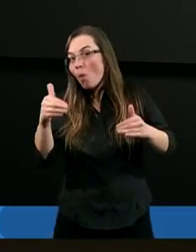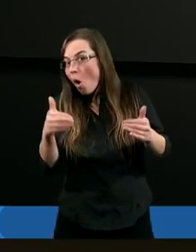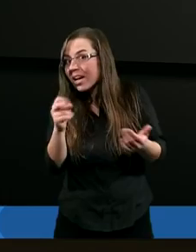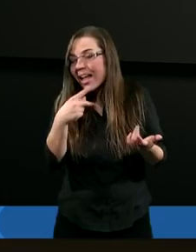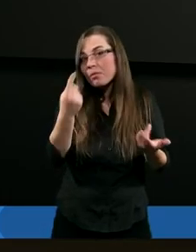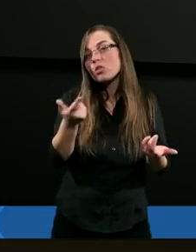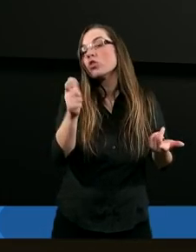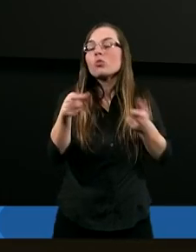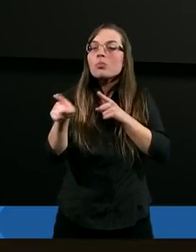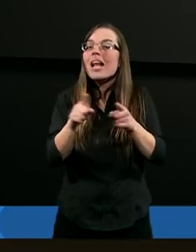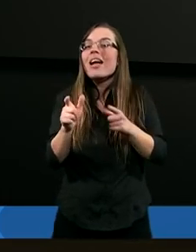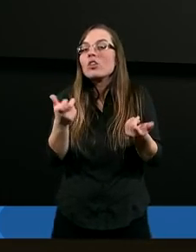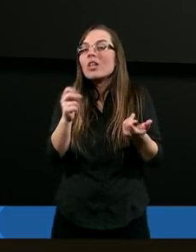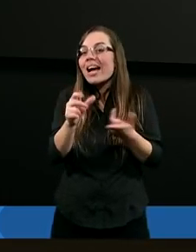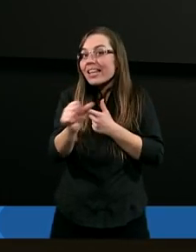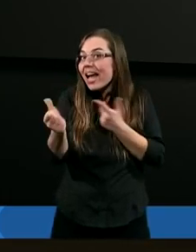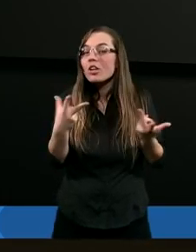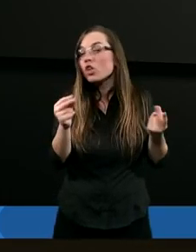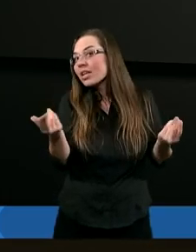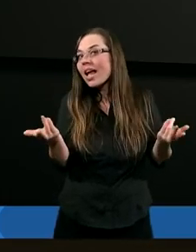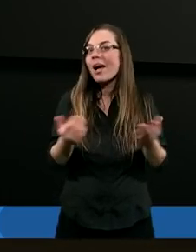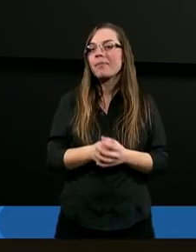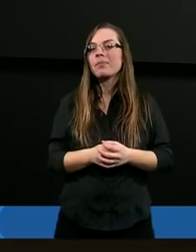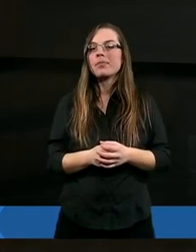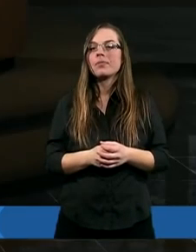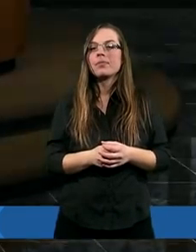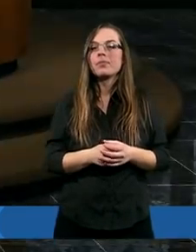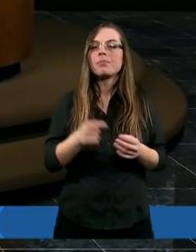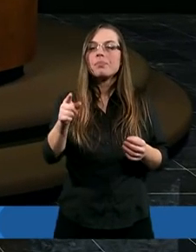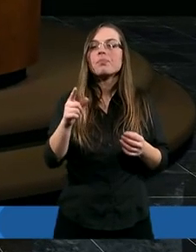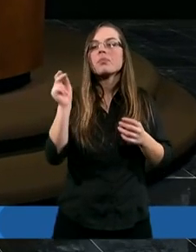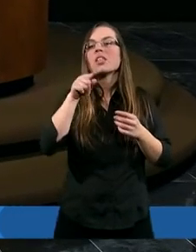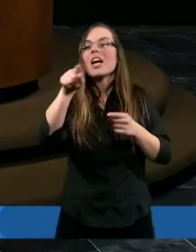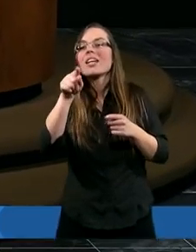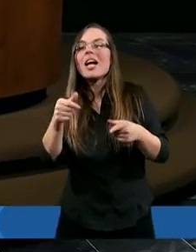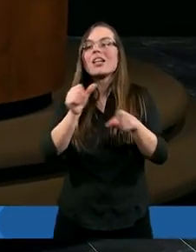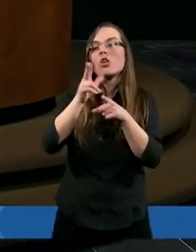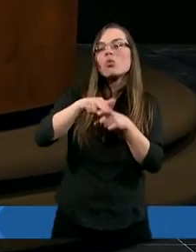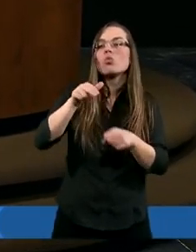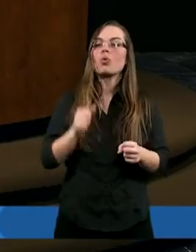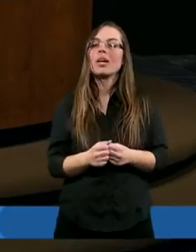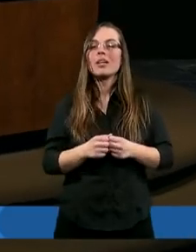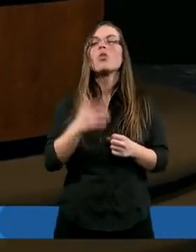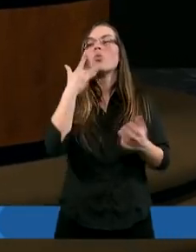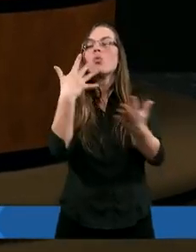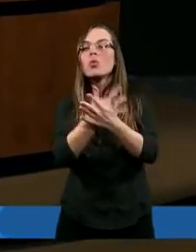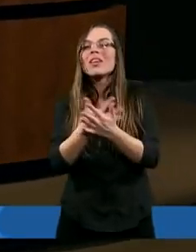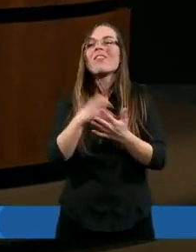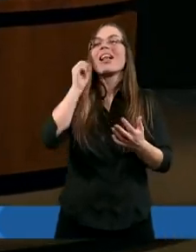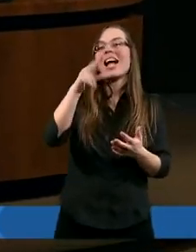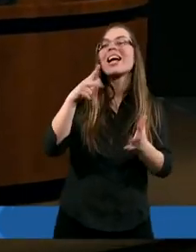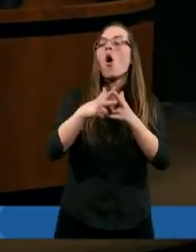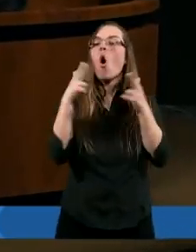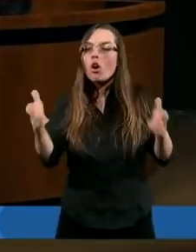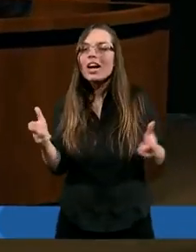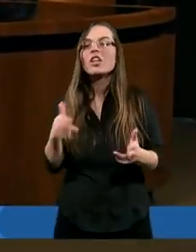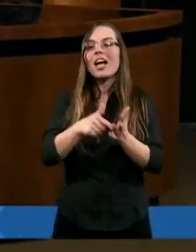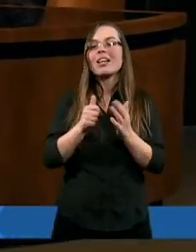Co by to znaczyło? To by mogło znaczyć, że ten, który tak używa takiego